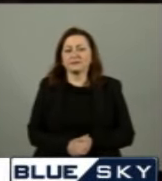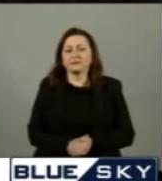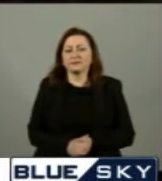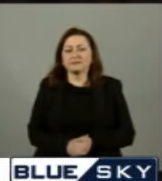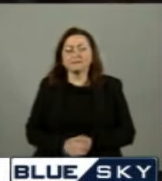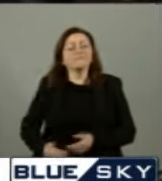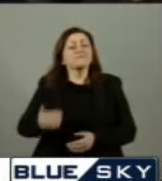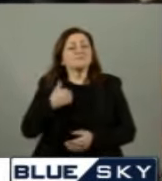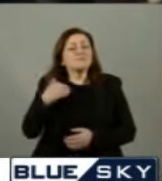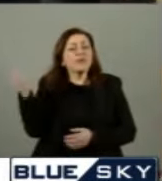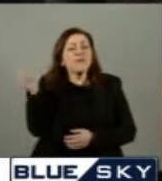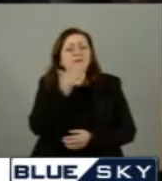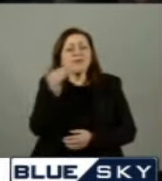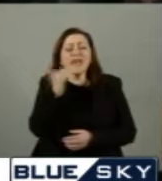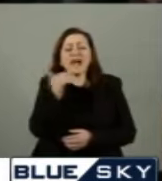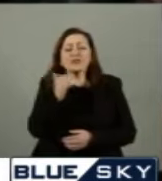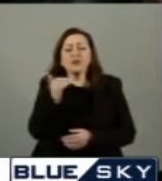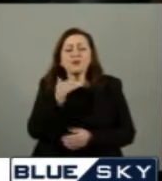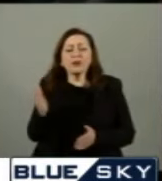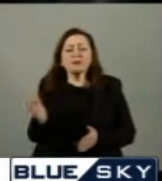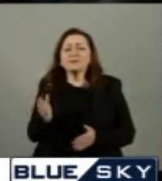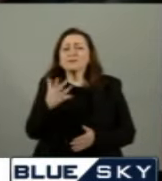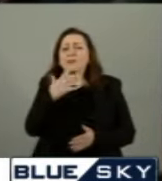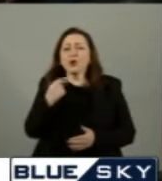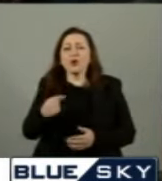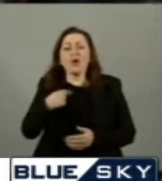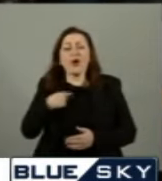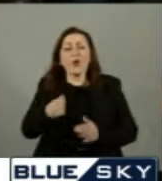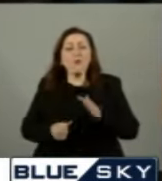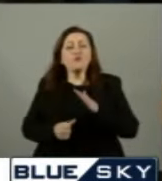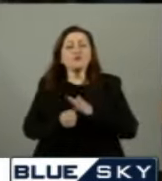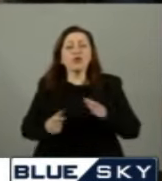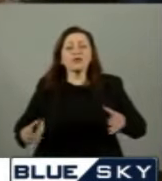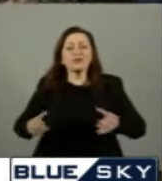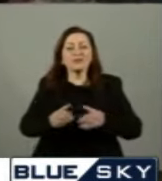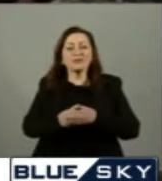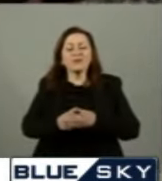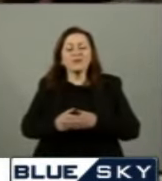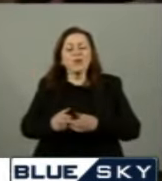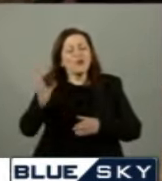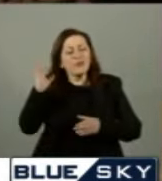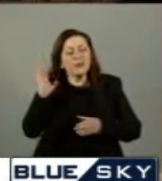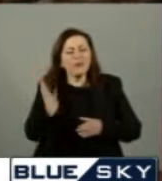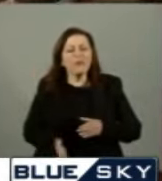Και βιάζομαι γιατί ηγούμαι ενός κόμματος που θα μπορέσει να ξανακερδίσει τη δεξιά, χτίζοντας